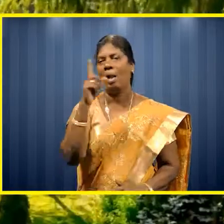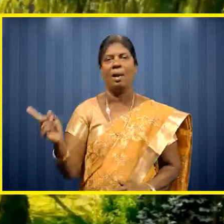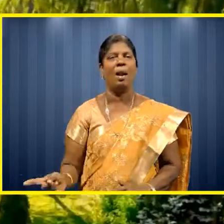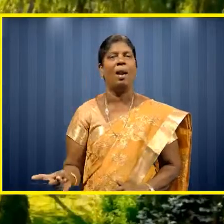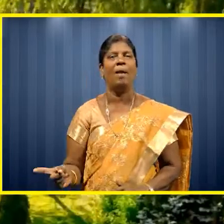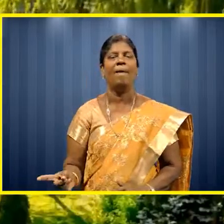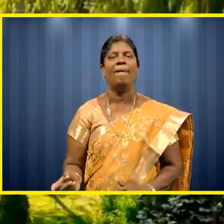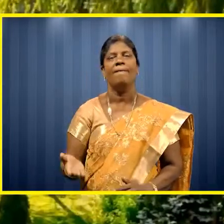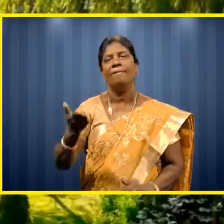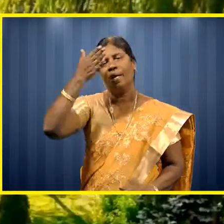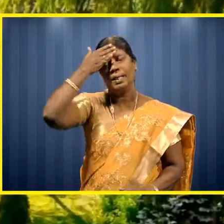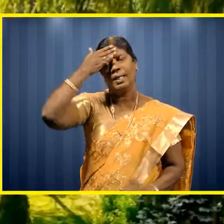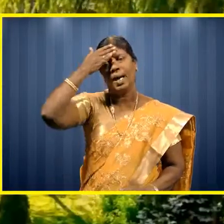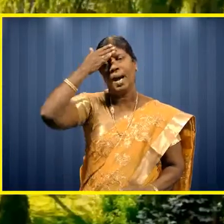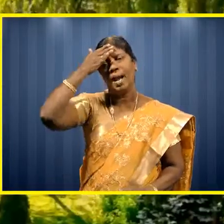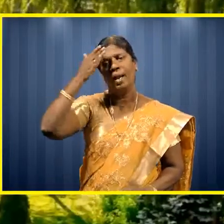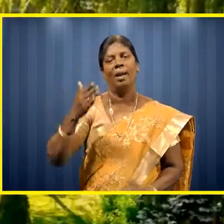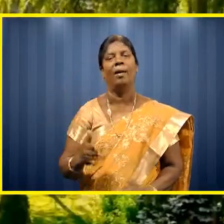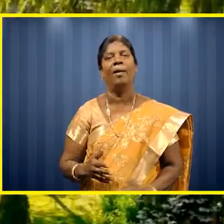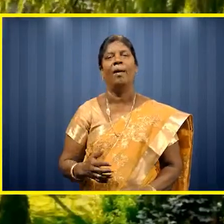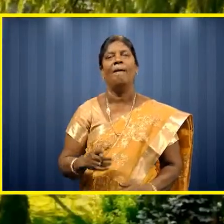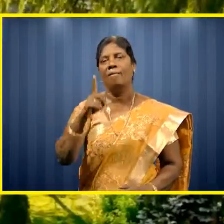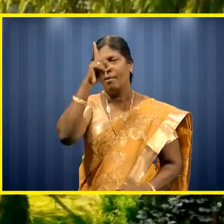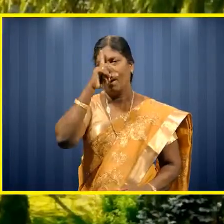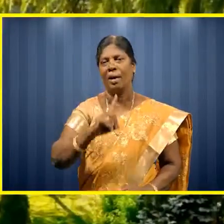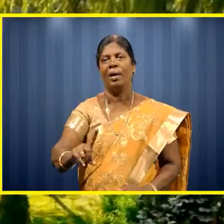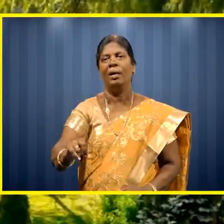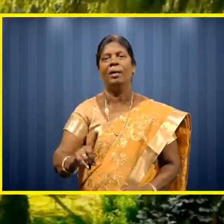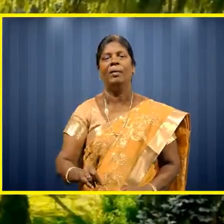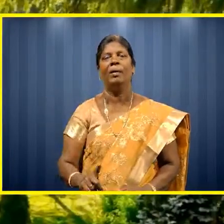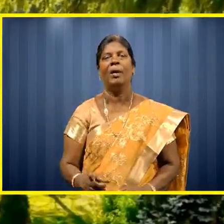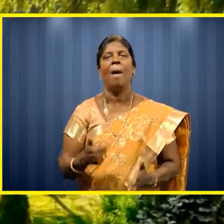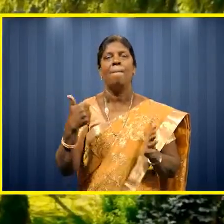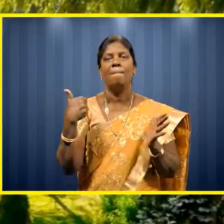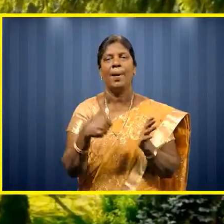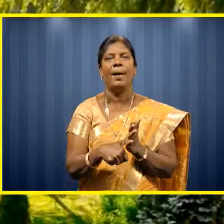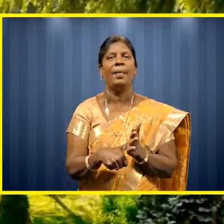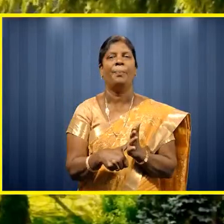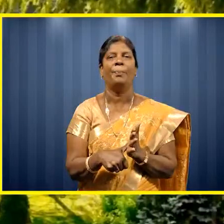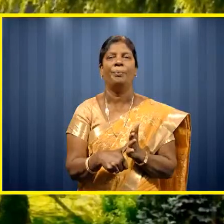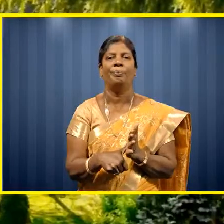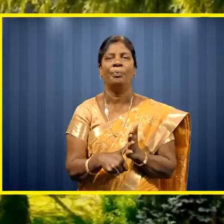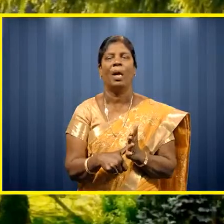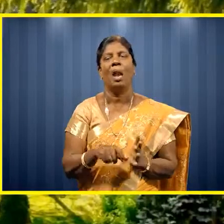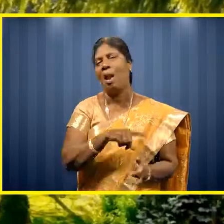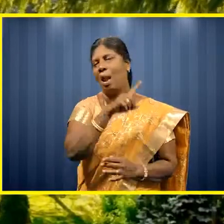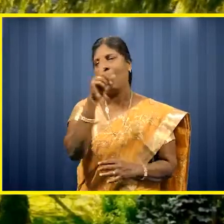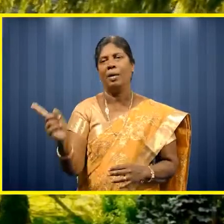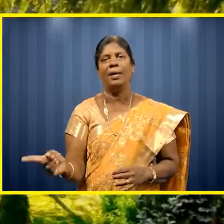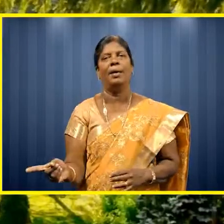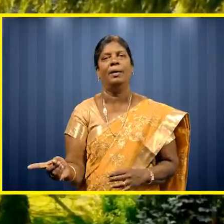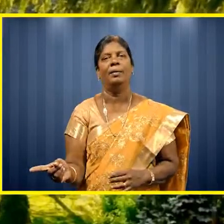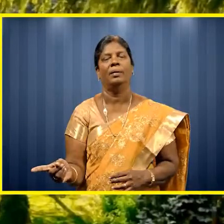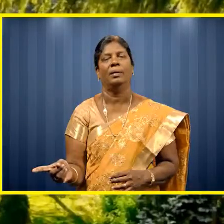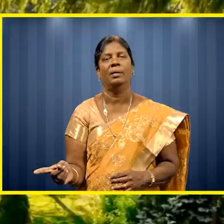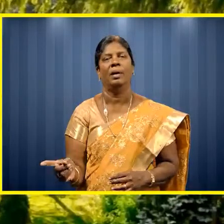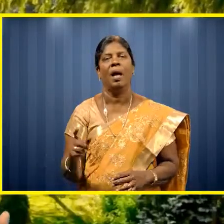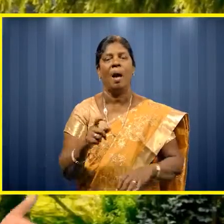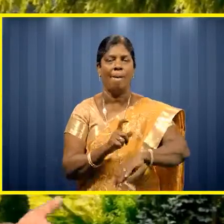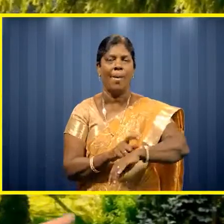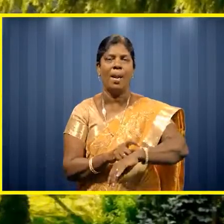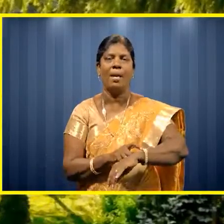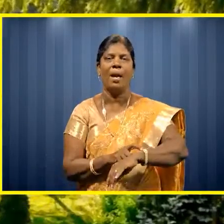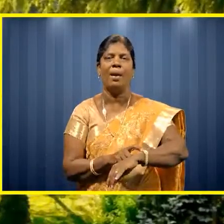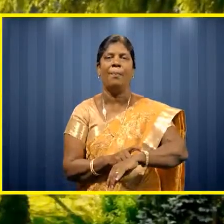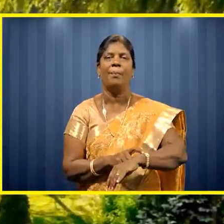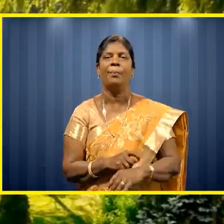காலங்கள், வருஷங்கள், வாரங்கள், மாதங்கள், நாட்கள்,